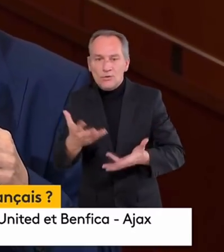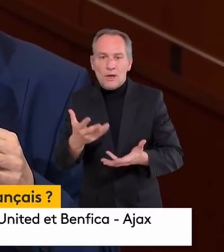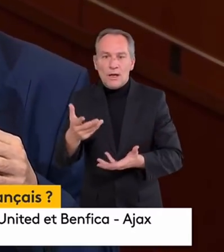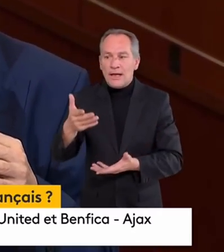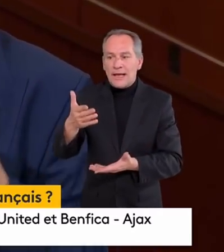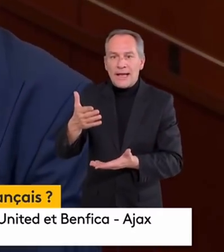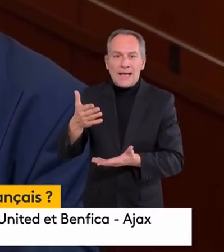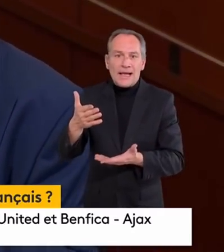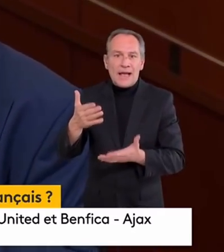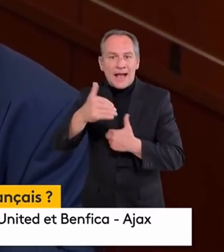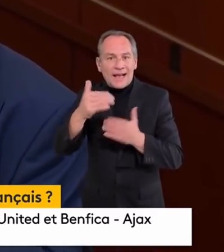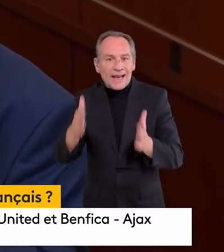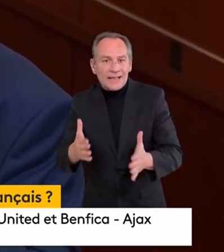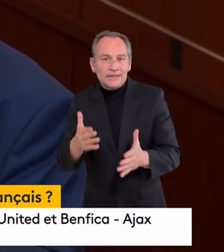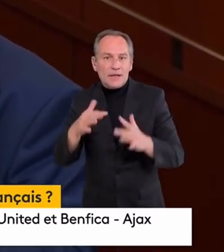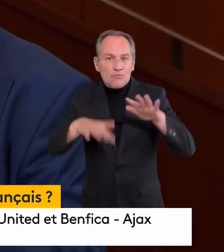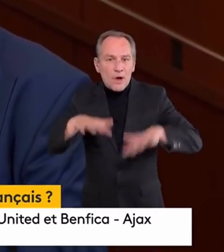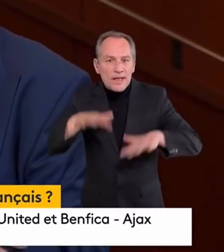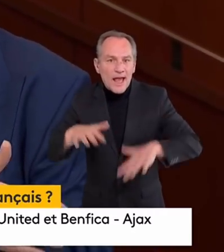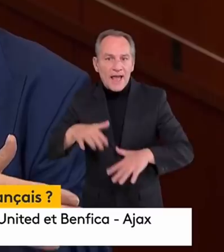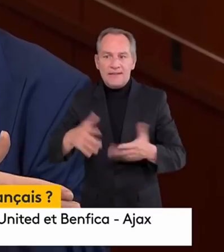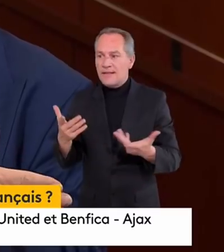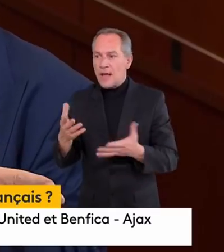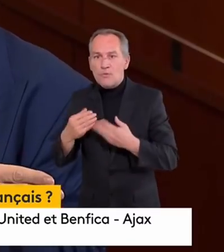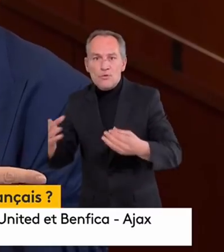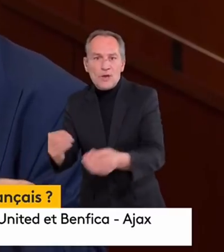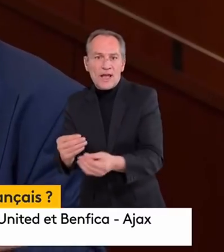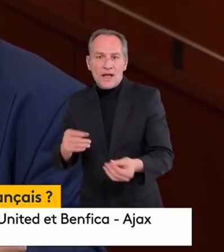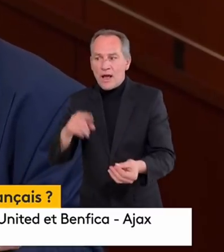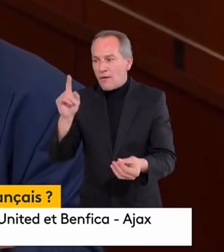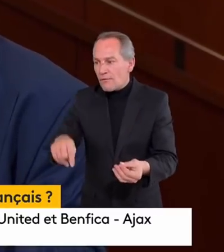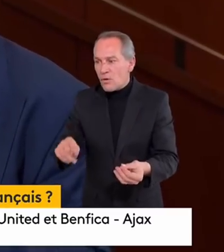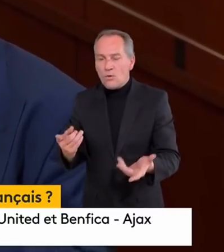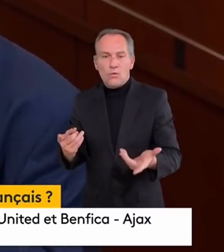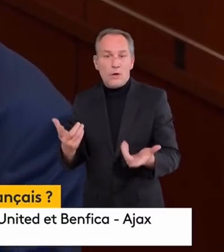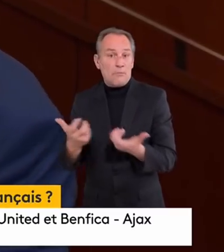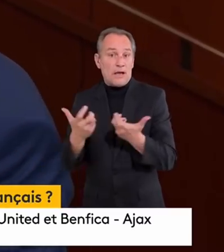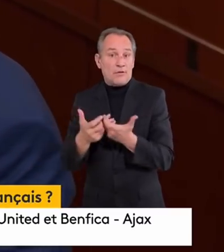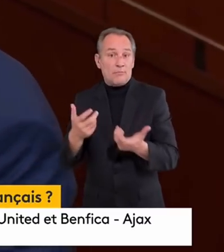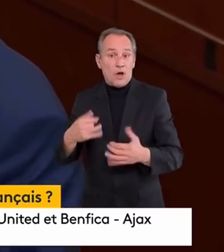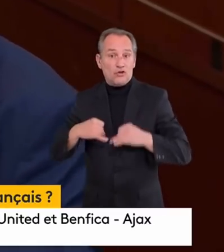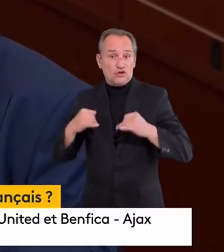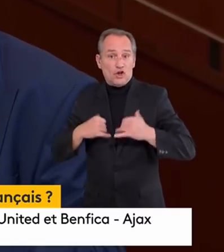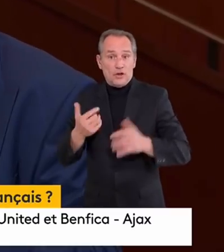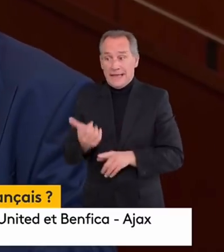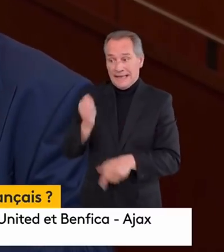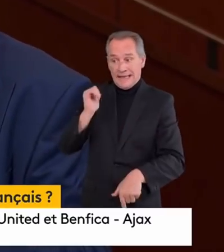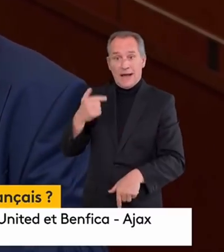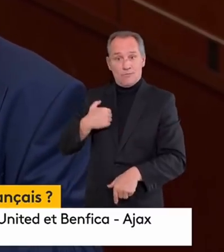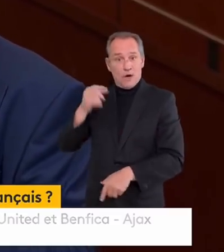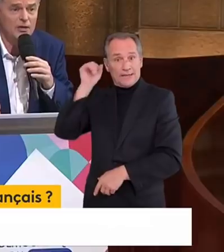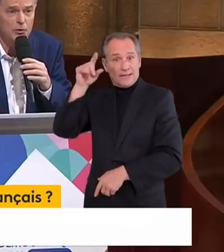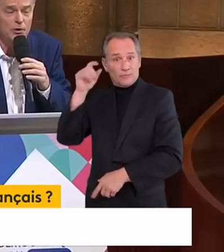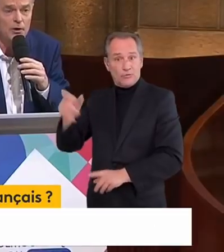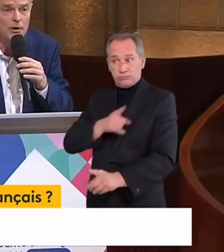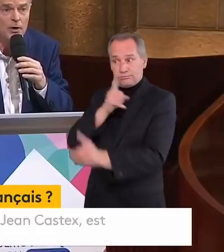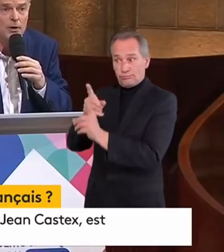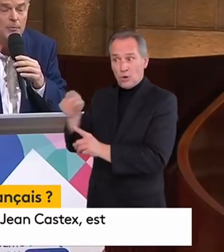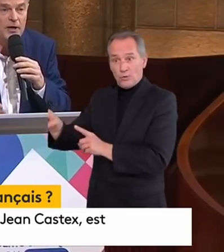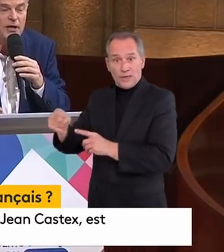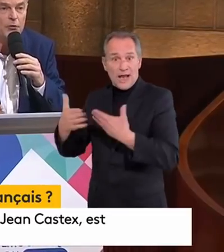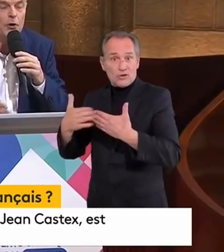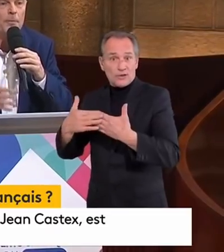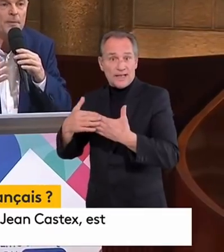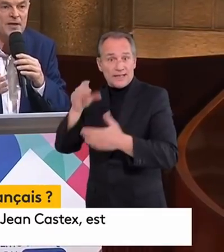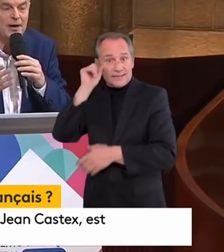aux classes populaires, à des jeunes. J'en ai rencontré un hier à Strasbourg, qui me dit ça, qui habite dans un village à côté de Strasbourg.